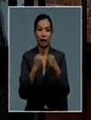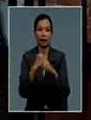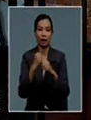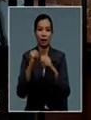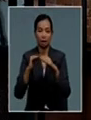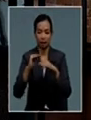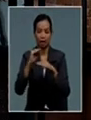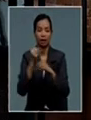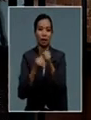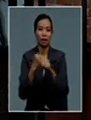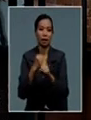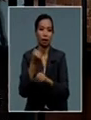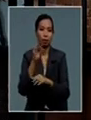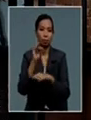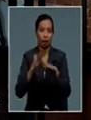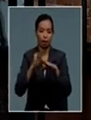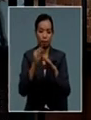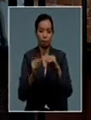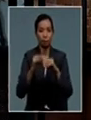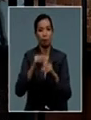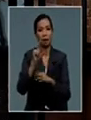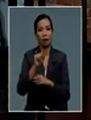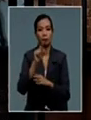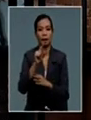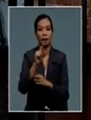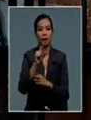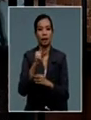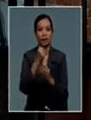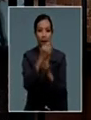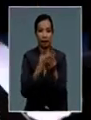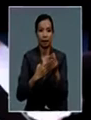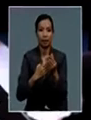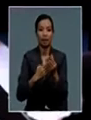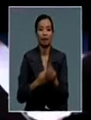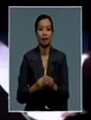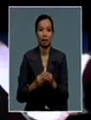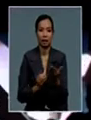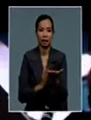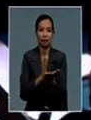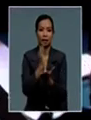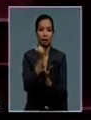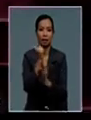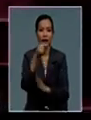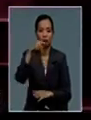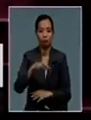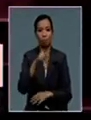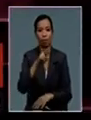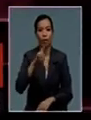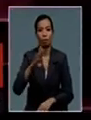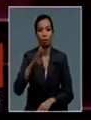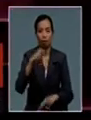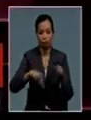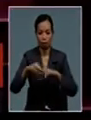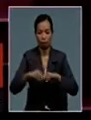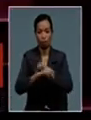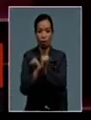เดิม18เป็น21ปีล่าสุดนี้นะคะสภาของรัฐฟลอริดาเนี่ยได้ผ่านร่างกฎหมายควบคุมอาวุธปืนฉบับ